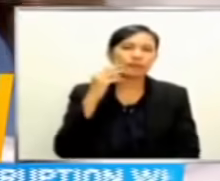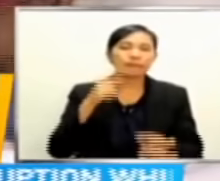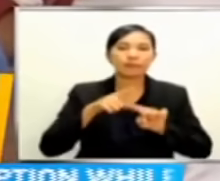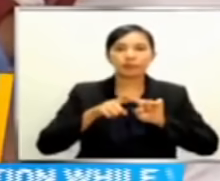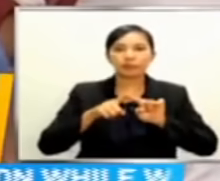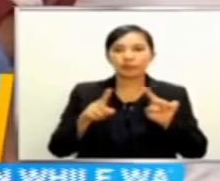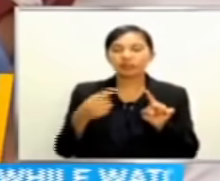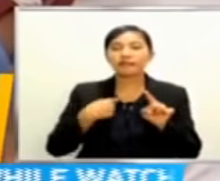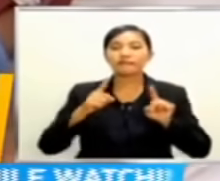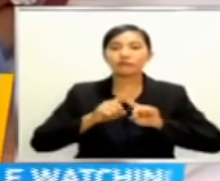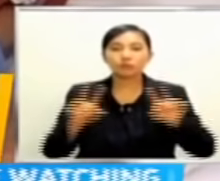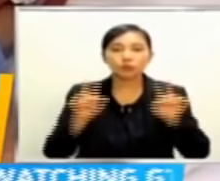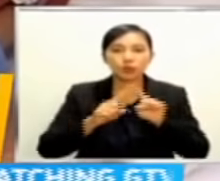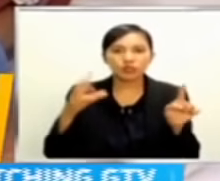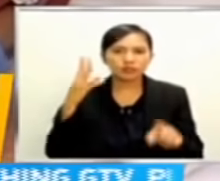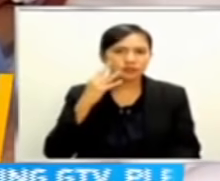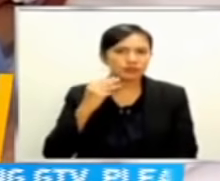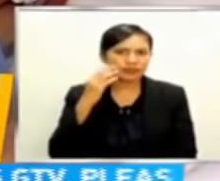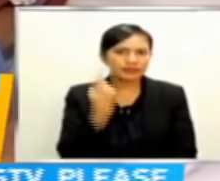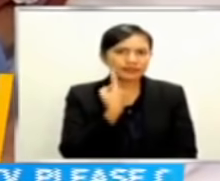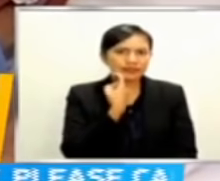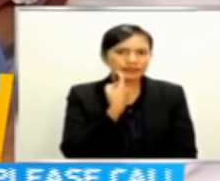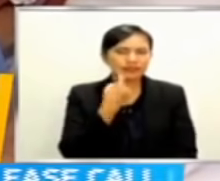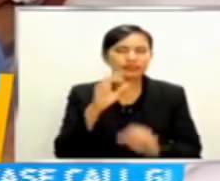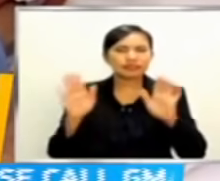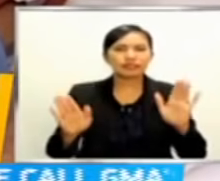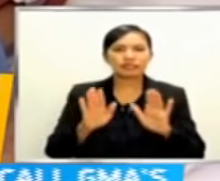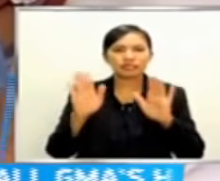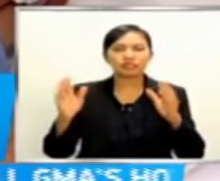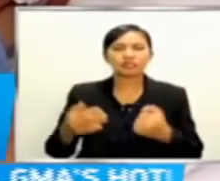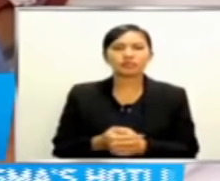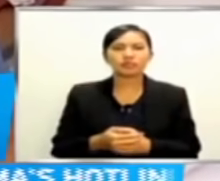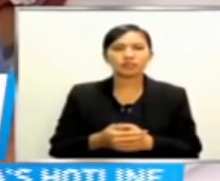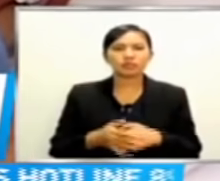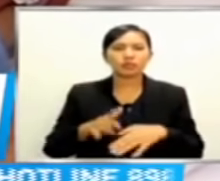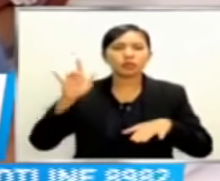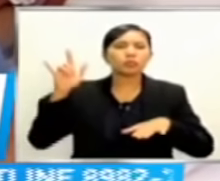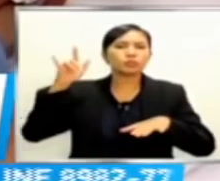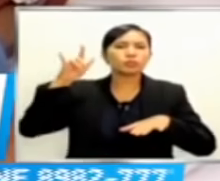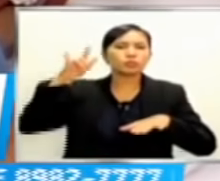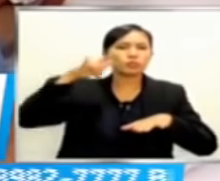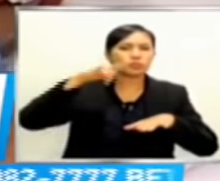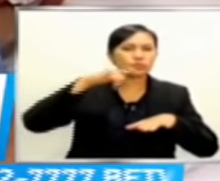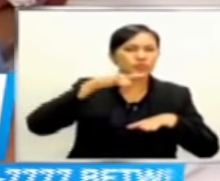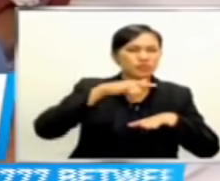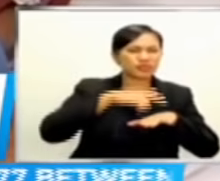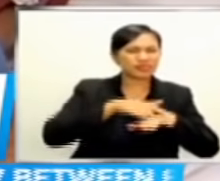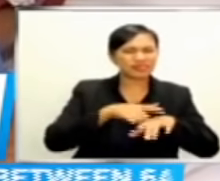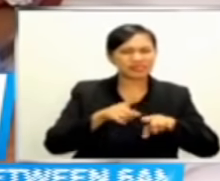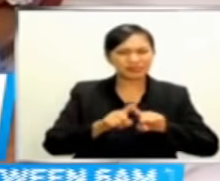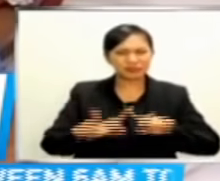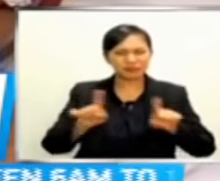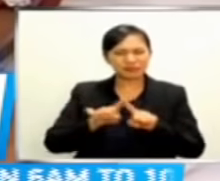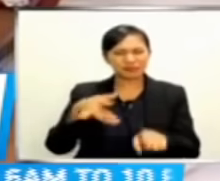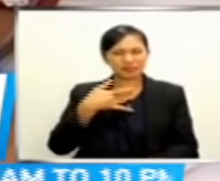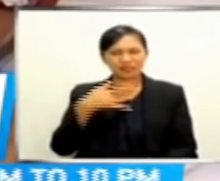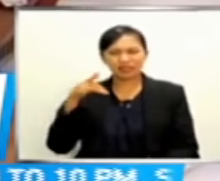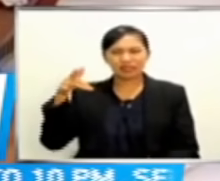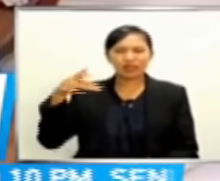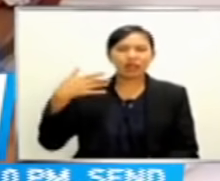ma'am, parang iba na yung lipad sa C-130. Pag ganun-ganun na, sabi ko, bakit ganun